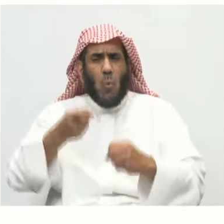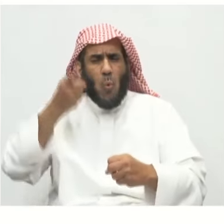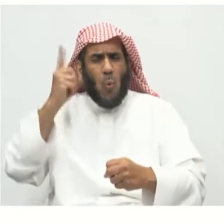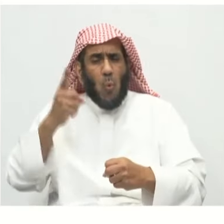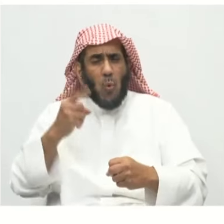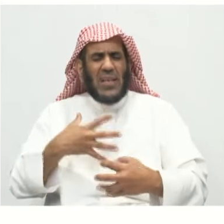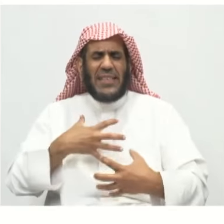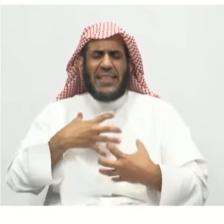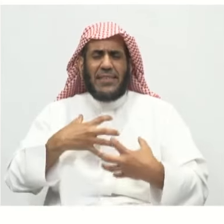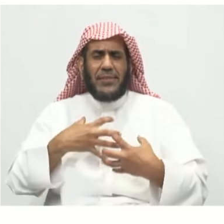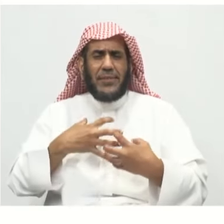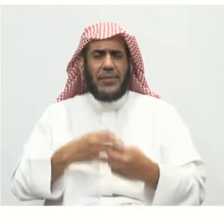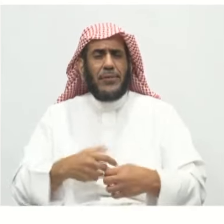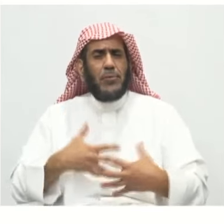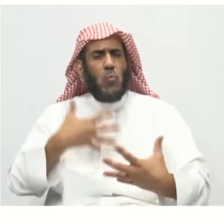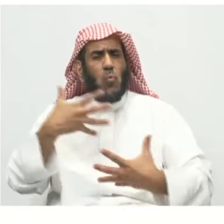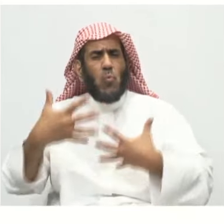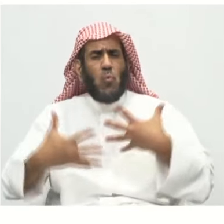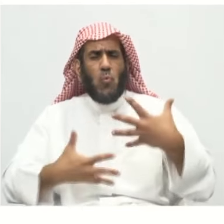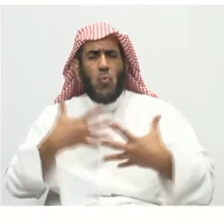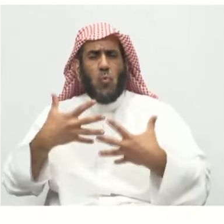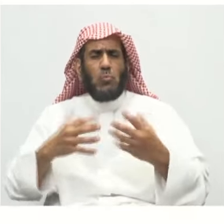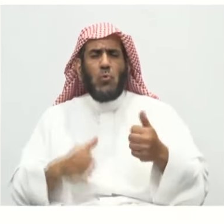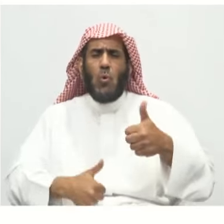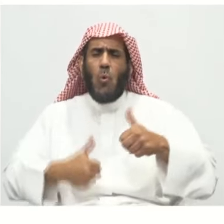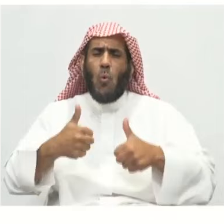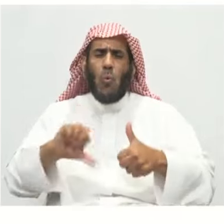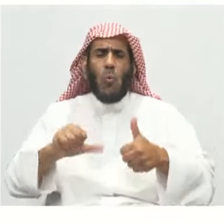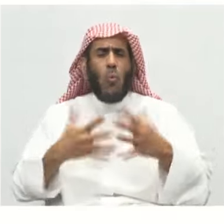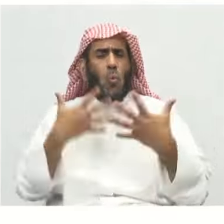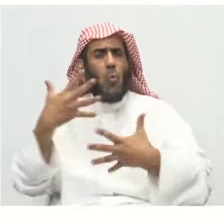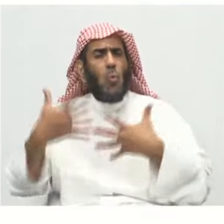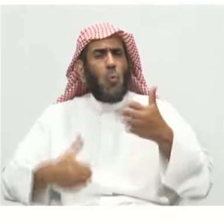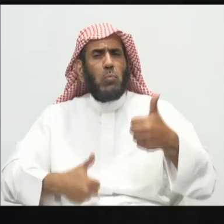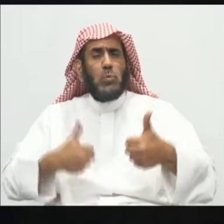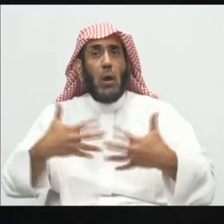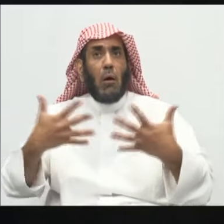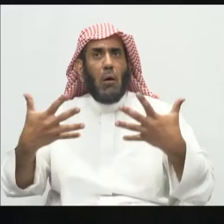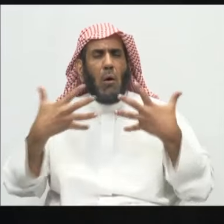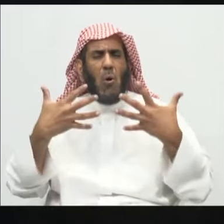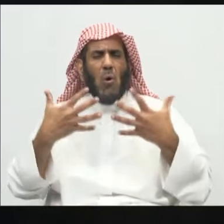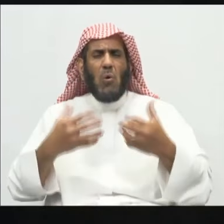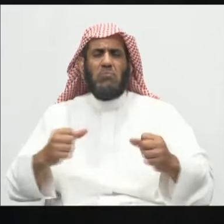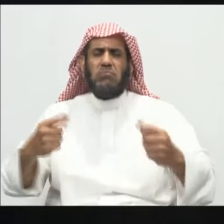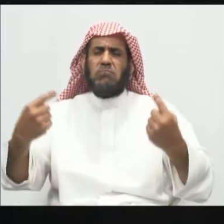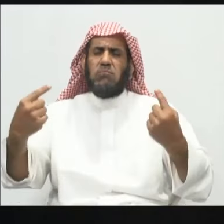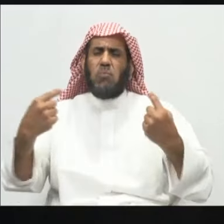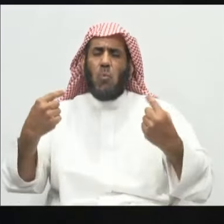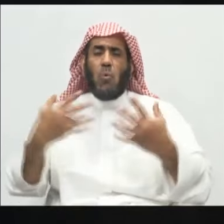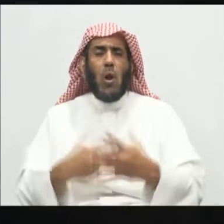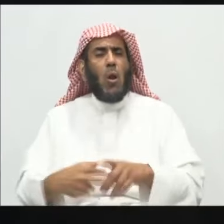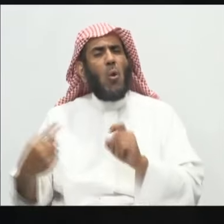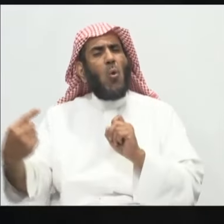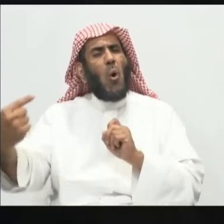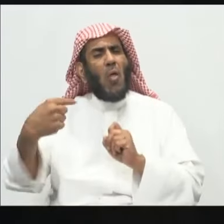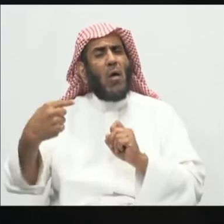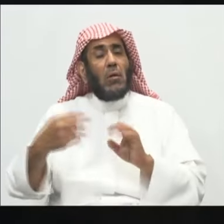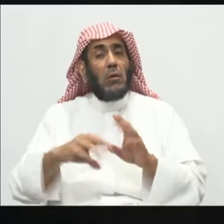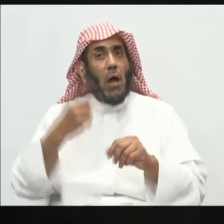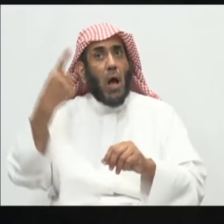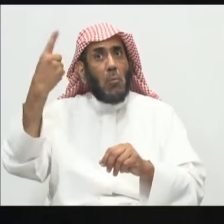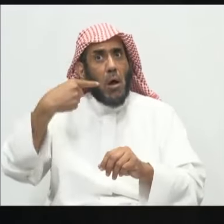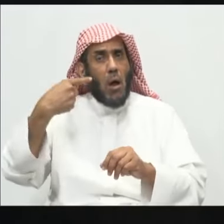على النفس اذ لاقي في سبيله الابتلاء معى ان قد يبتلى في امره بالمعروف والنهي عن المنكر والاذى لذا امره